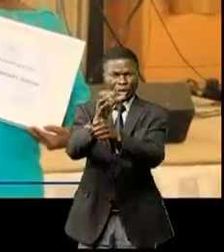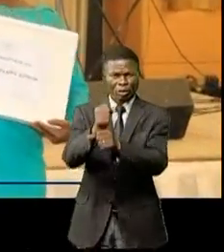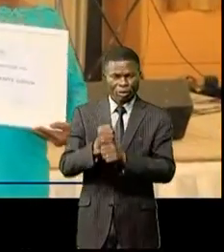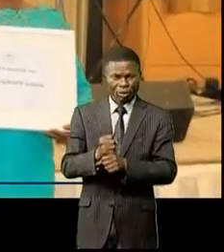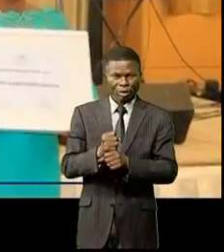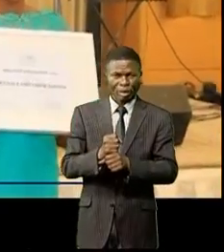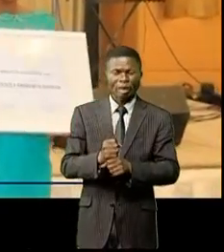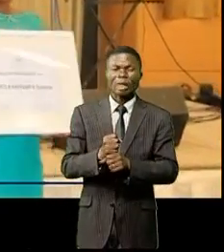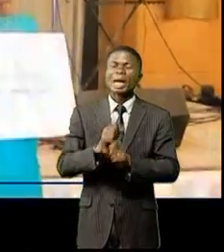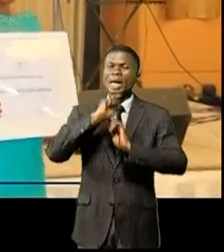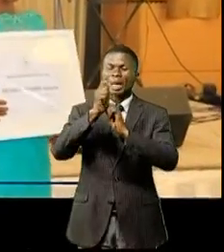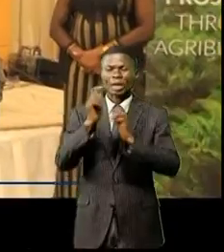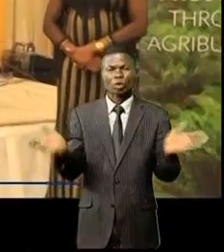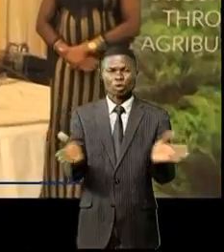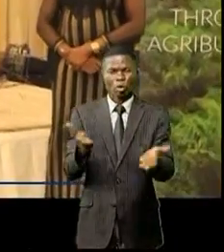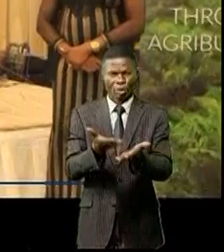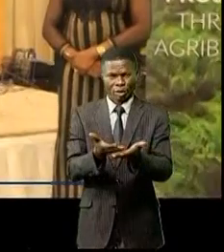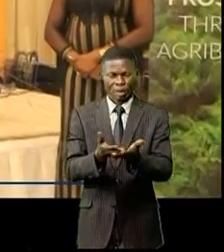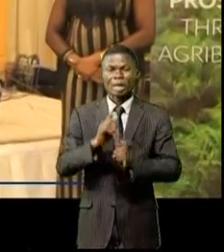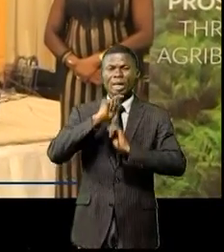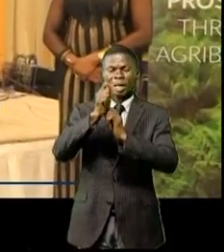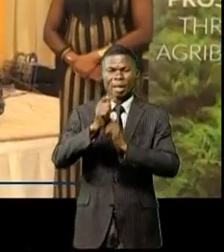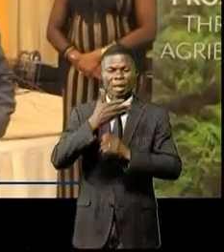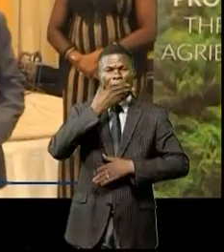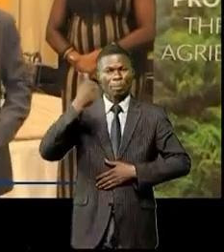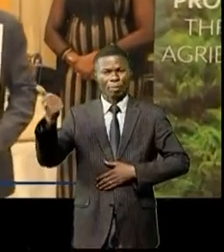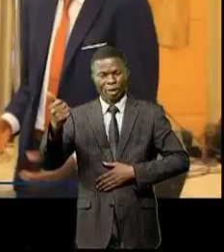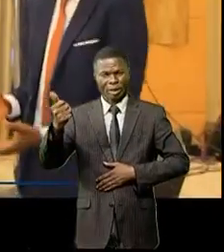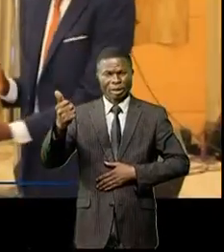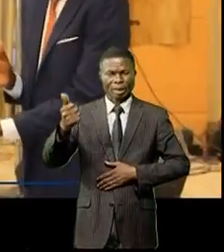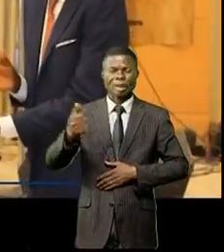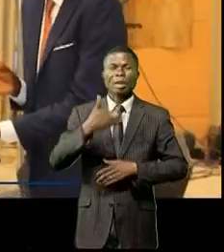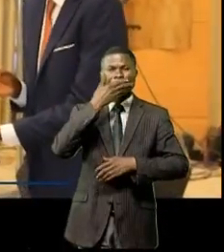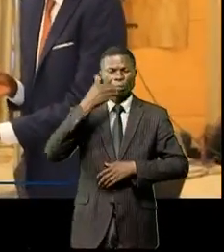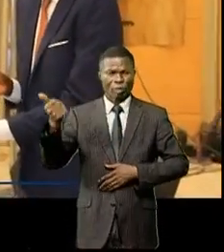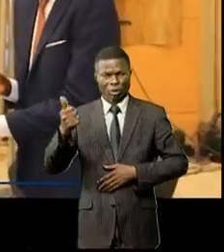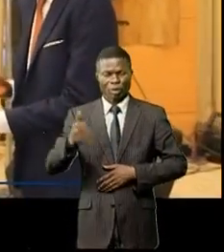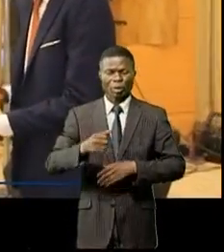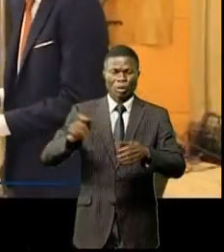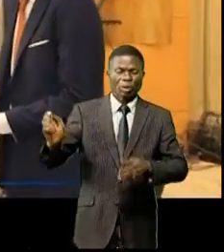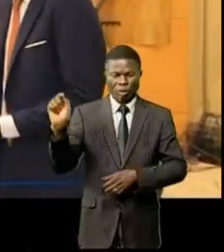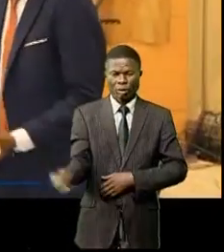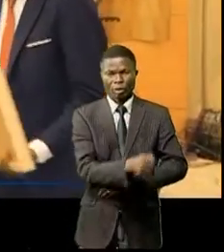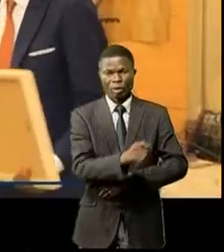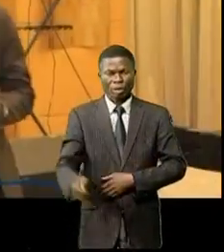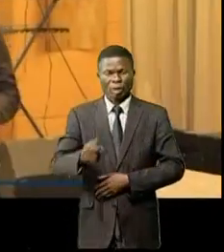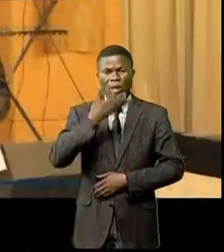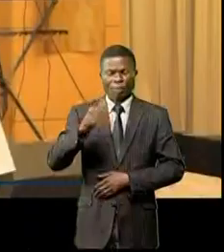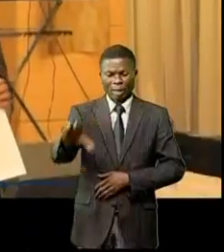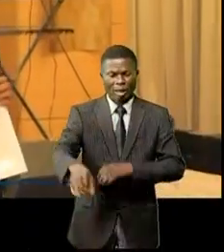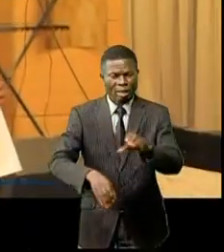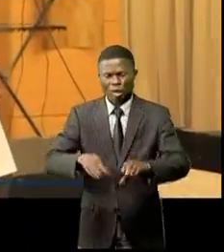prix d'encouragement. Il s'agit des prix des meilleurs émondeurs, des meilleurs sarcleurs, des meilleurs ramasseurs,